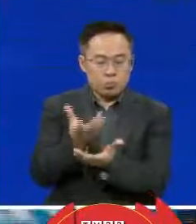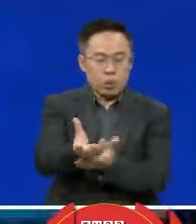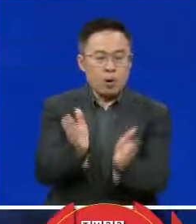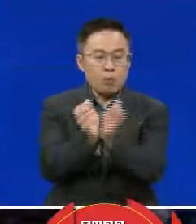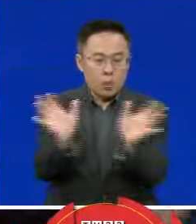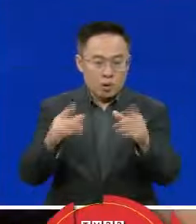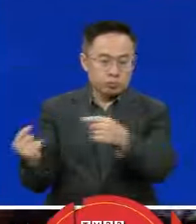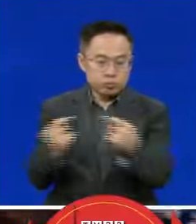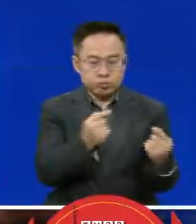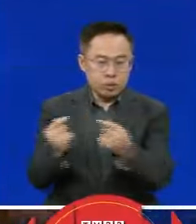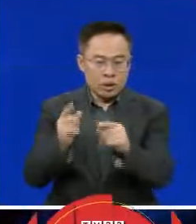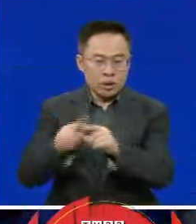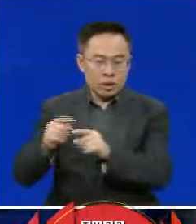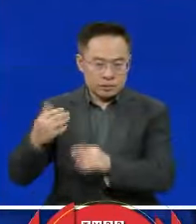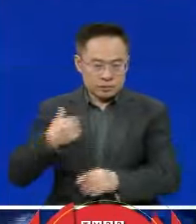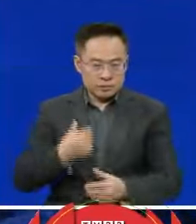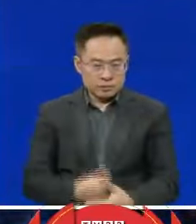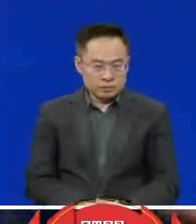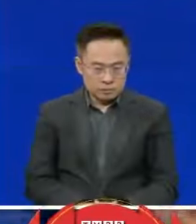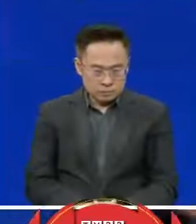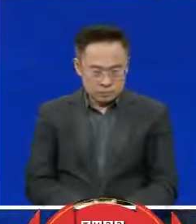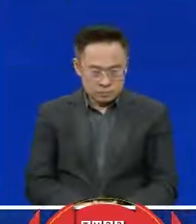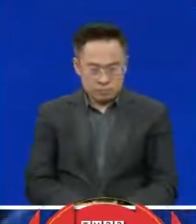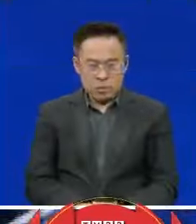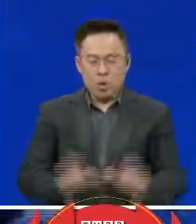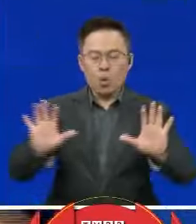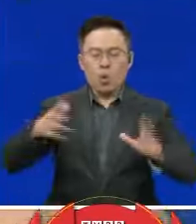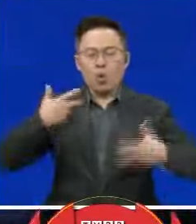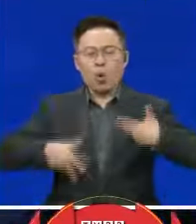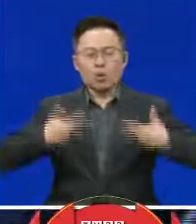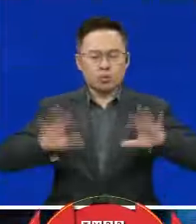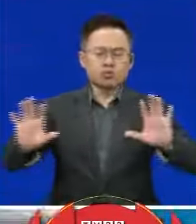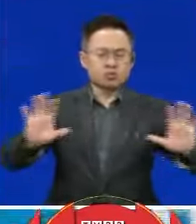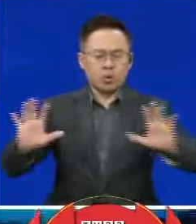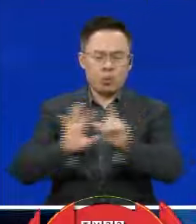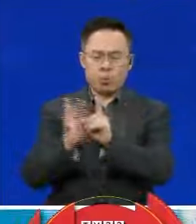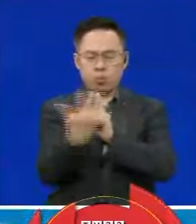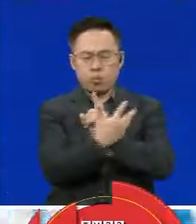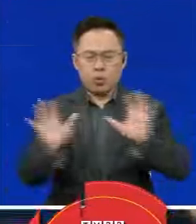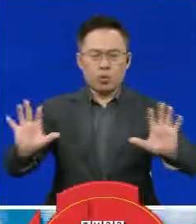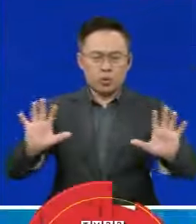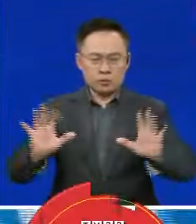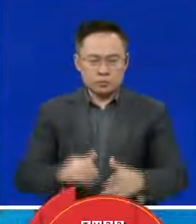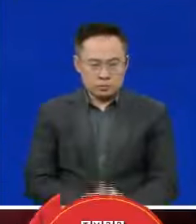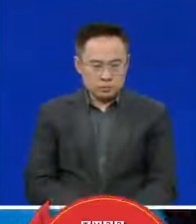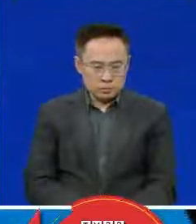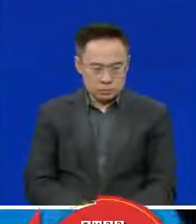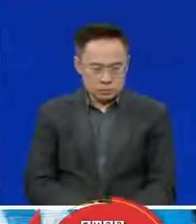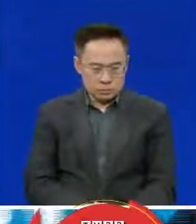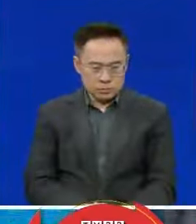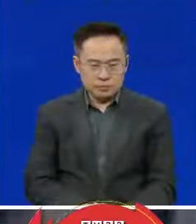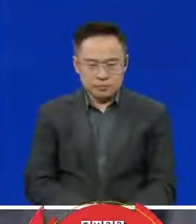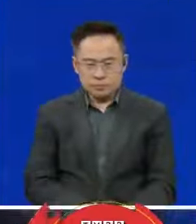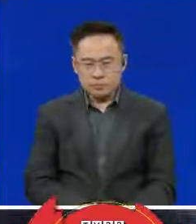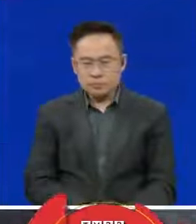เข้าอย่าเบียดเข้า เดี๋ยวไปถึงร้อน จากนี้เราต้องดำเนินการยังไงต่อ เด ี๋ ยวไม่ว่ากัน ประก ัน เท ่ าไหร่นะคะ